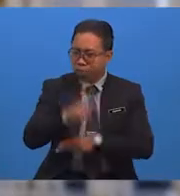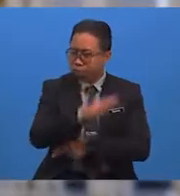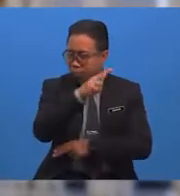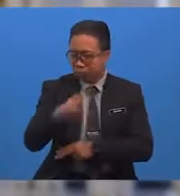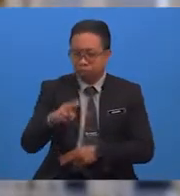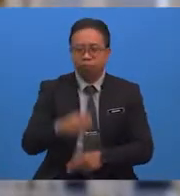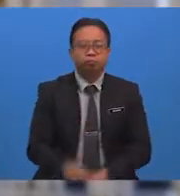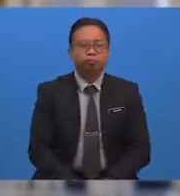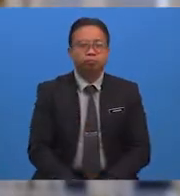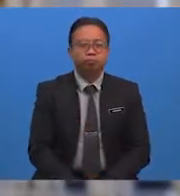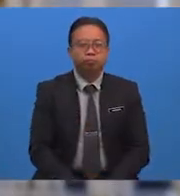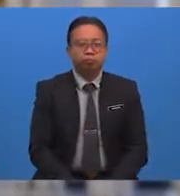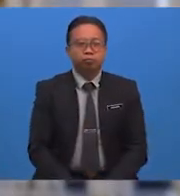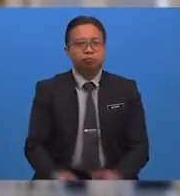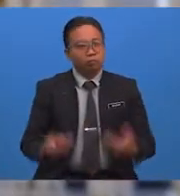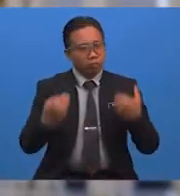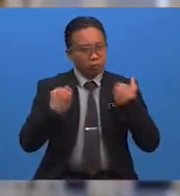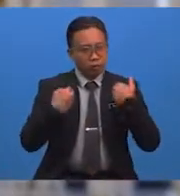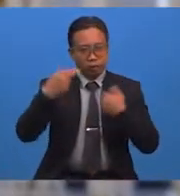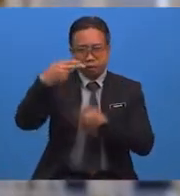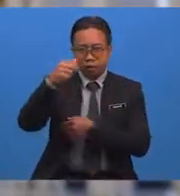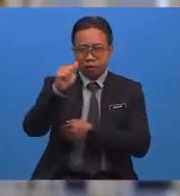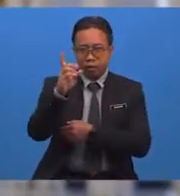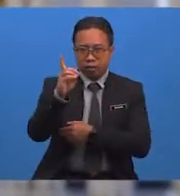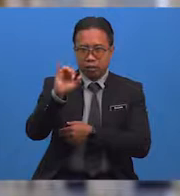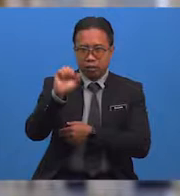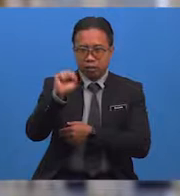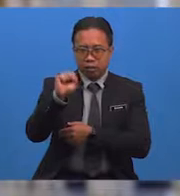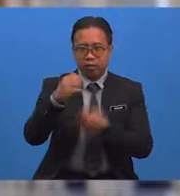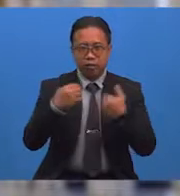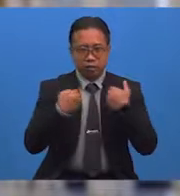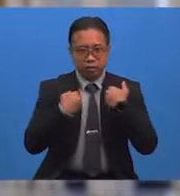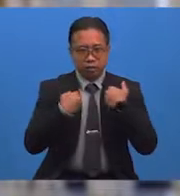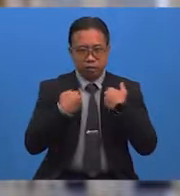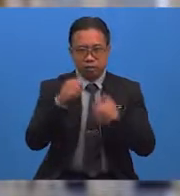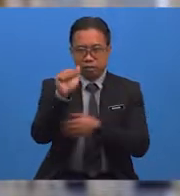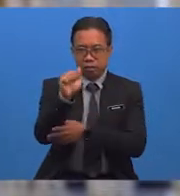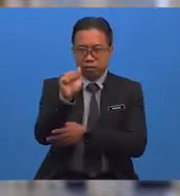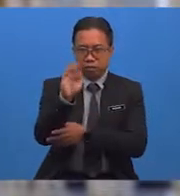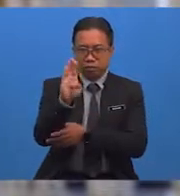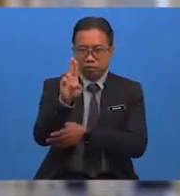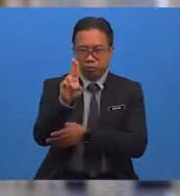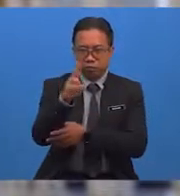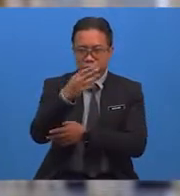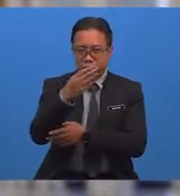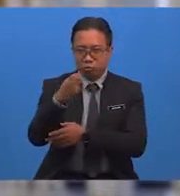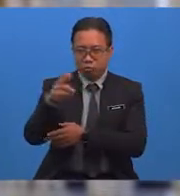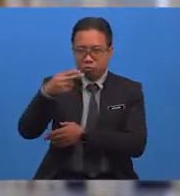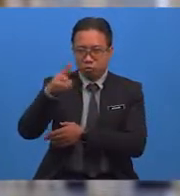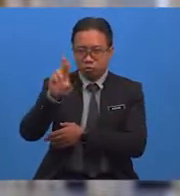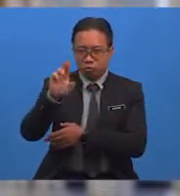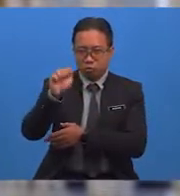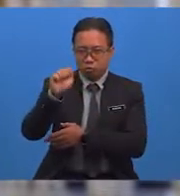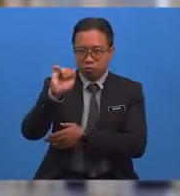Murid-murid, terdapat hadis yang diriwayatkan oleh Abu Hurairah radhiyallahu anhu yang menjelaskan